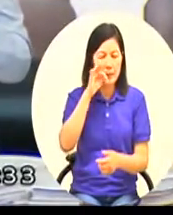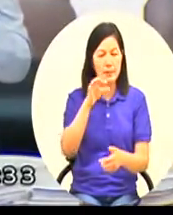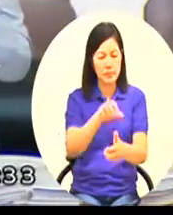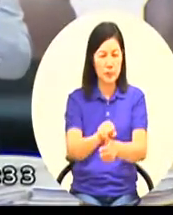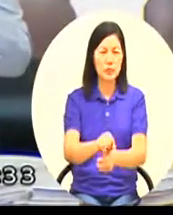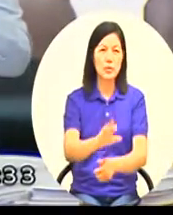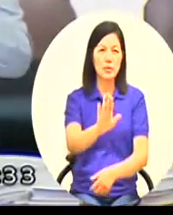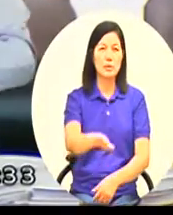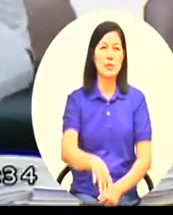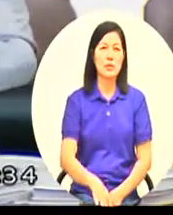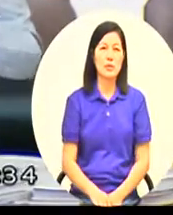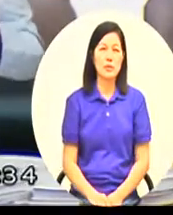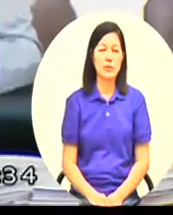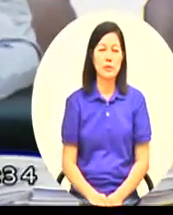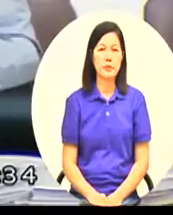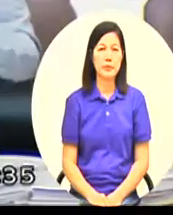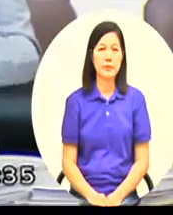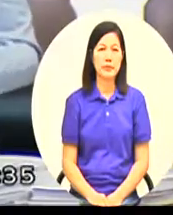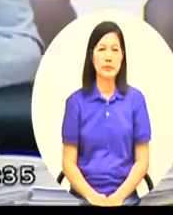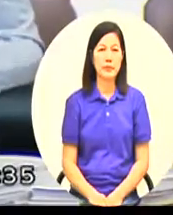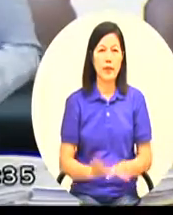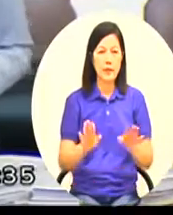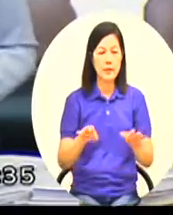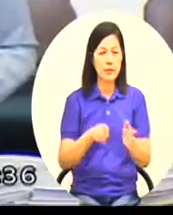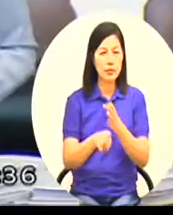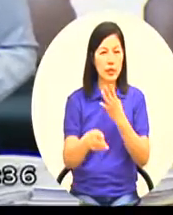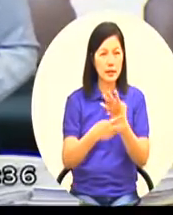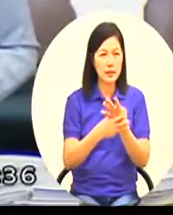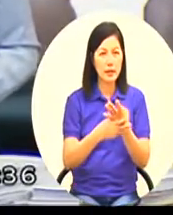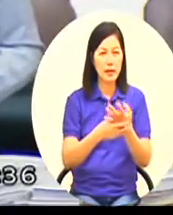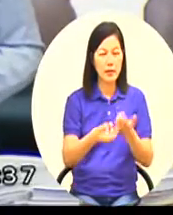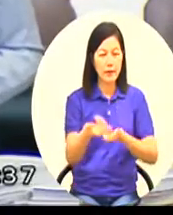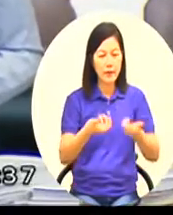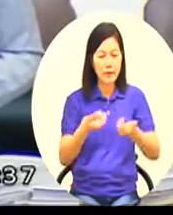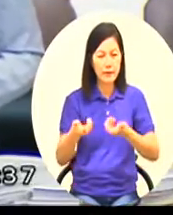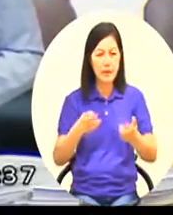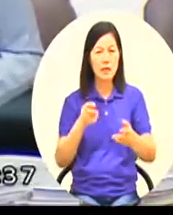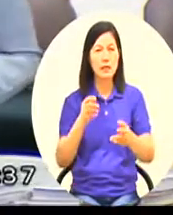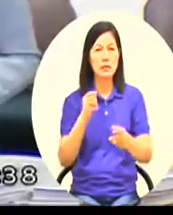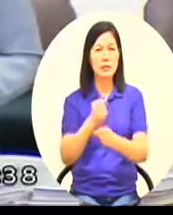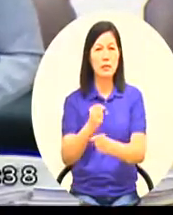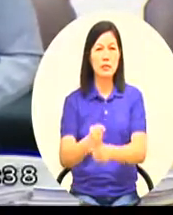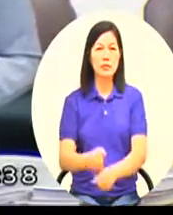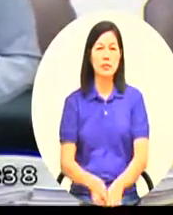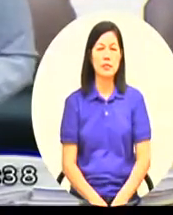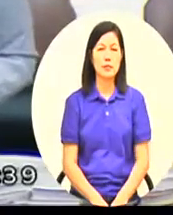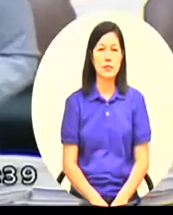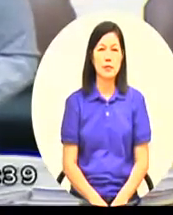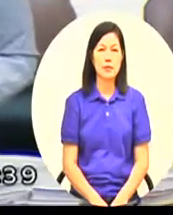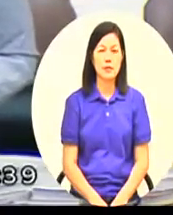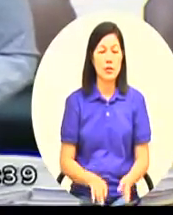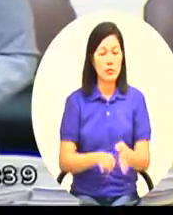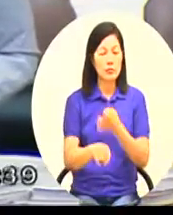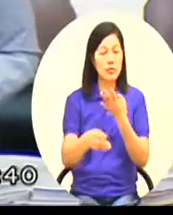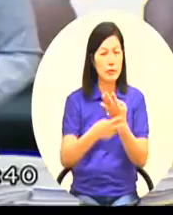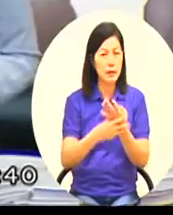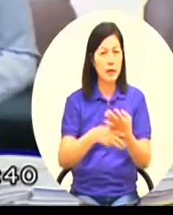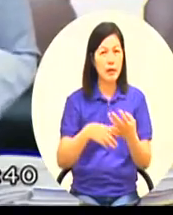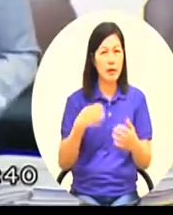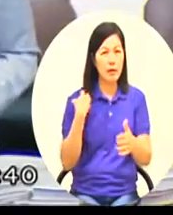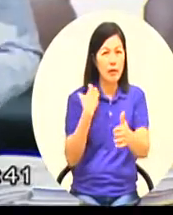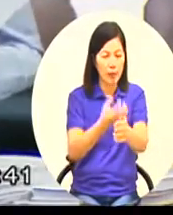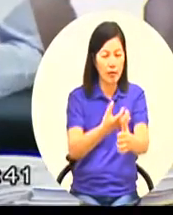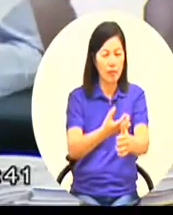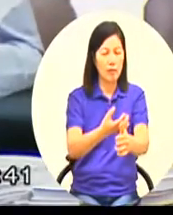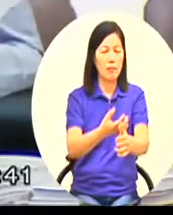在现在他们已经有专业分工出来了，那这个东西为什么不让专业的下去做呢？我